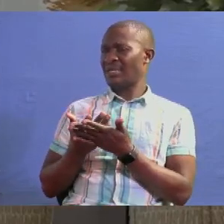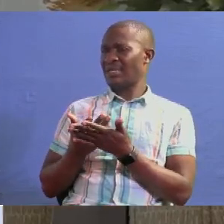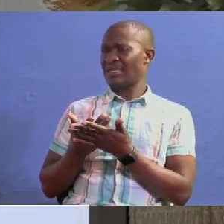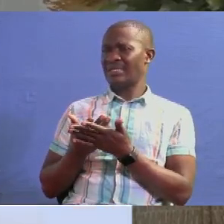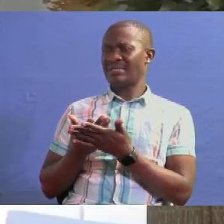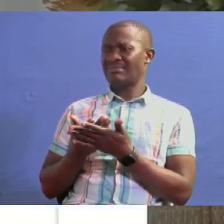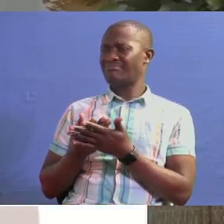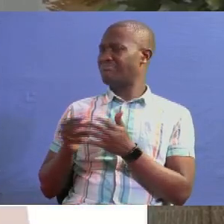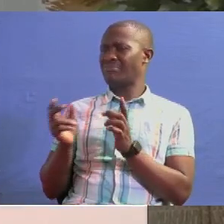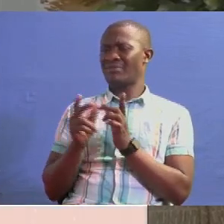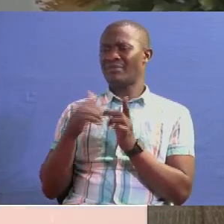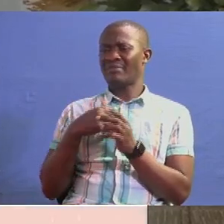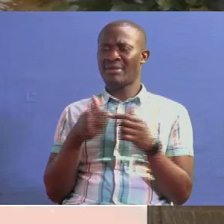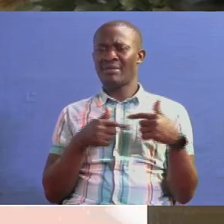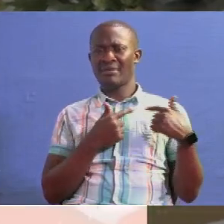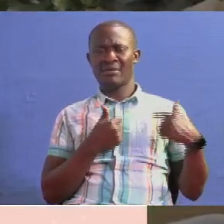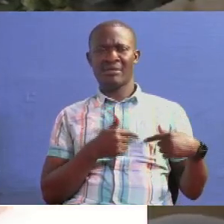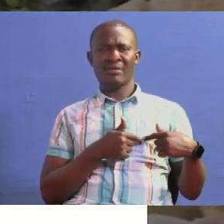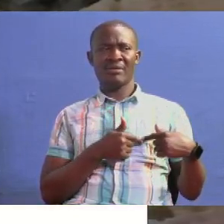moyo wangu.